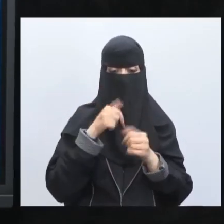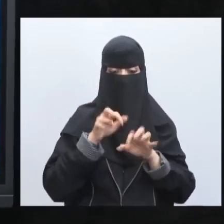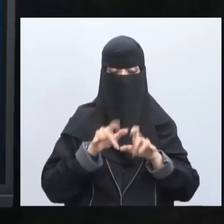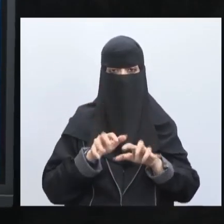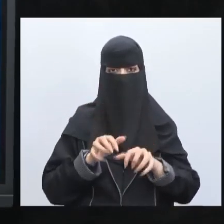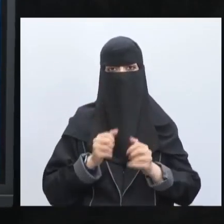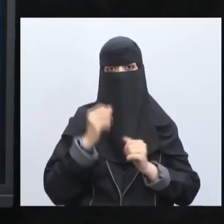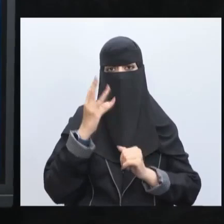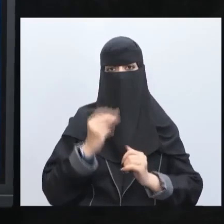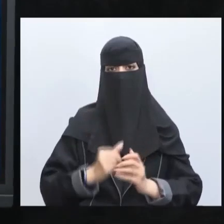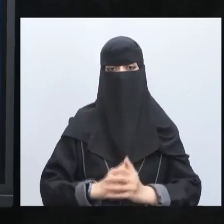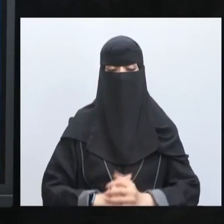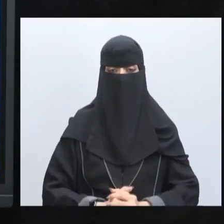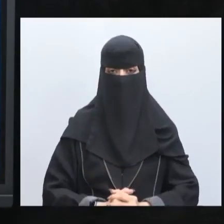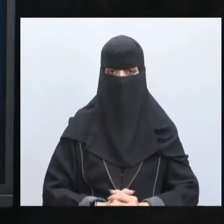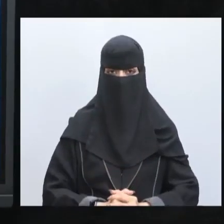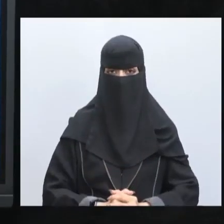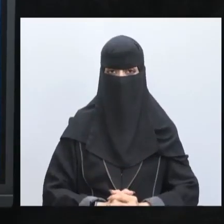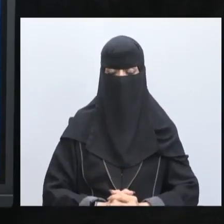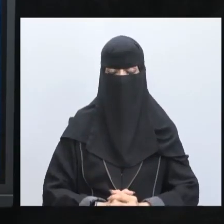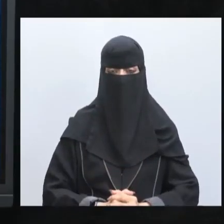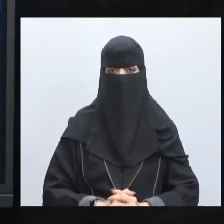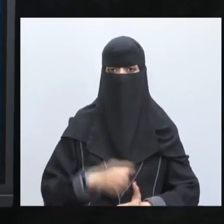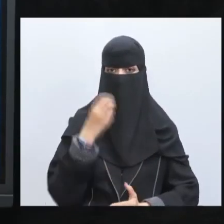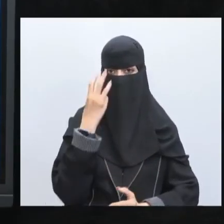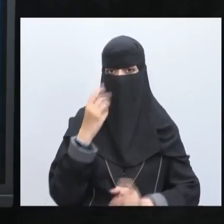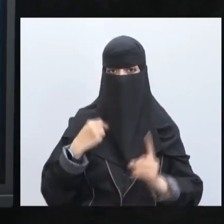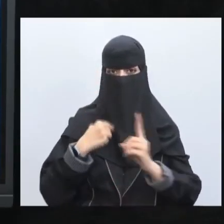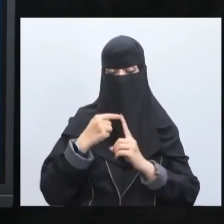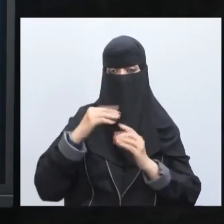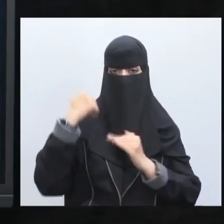التي تتيحها التقنيات الرقميه في